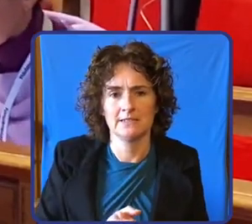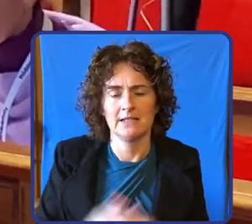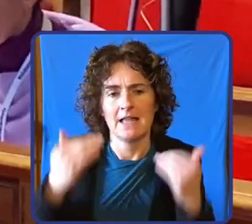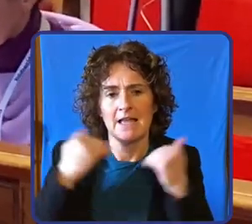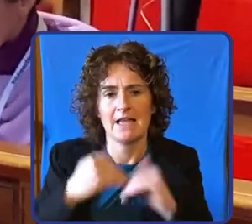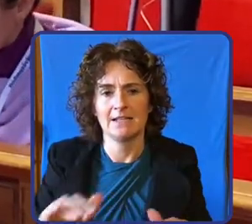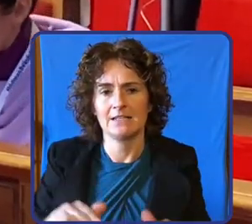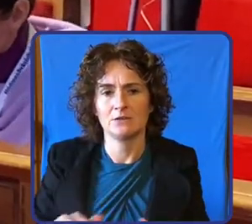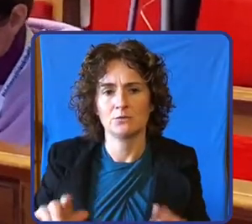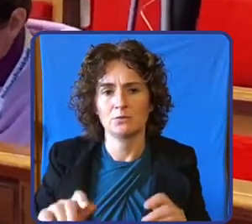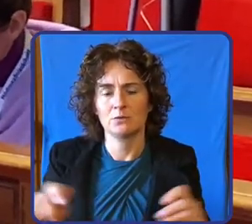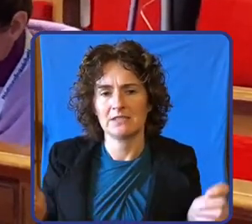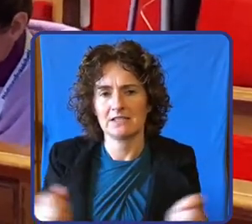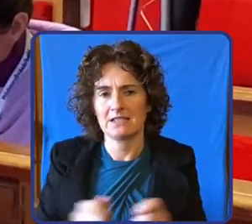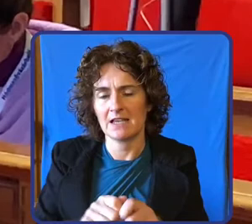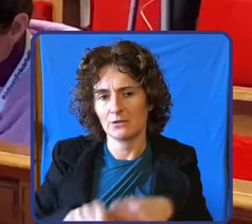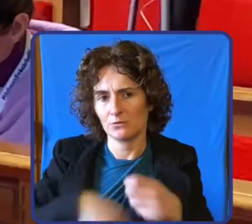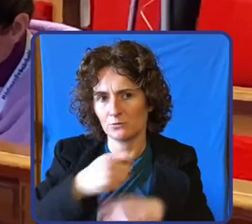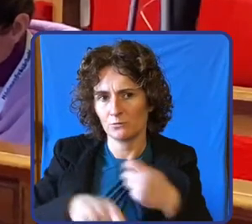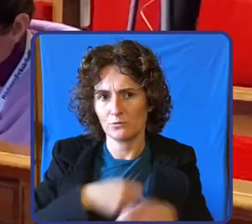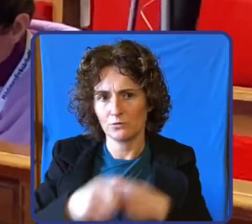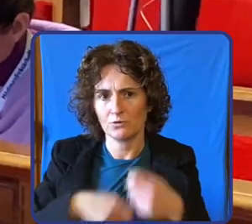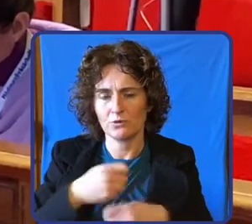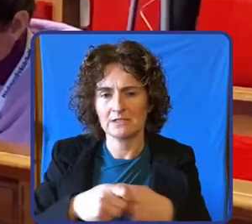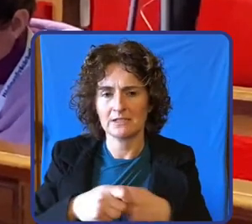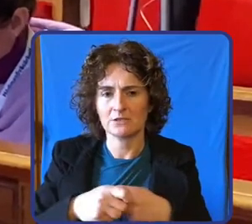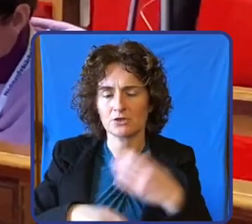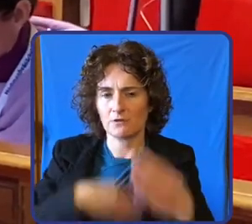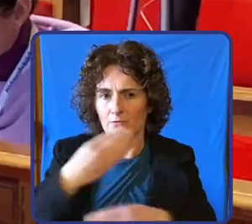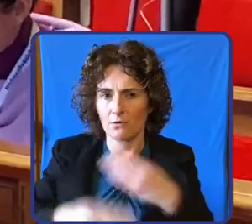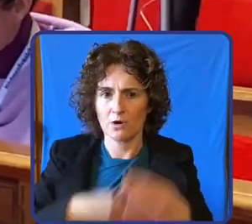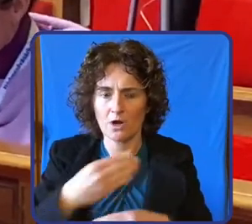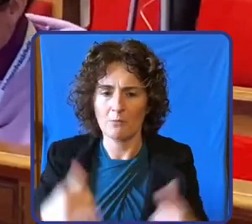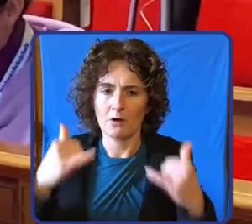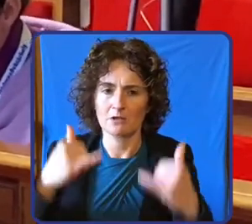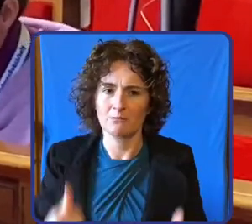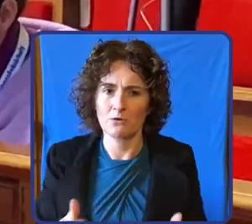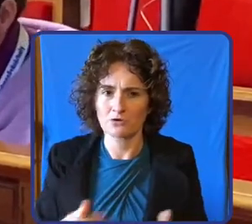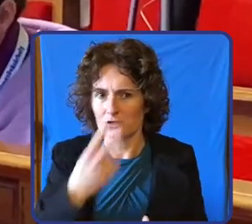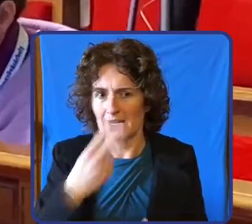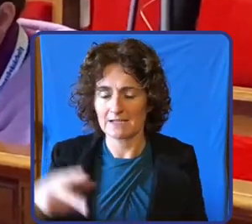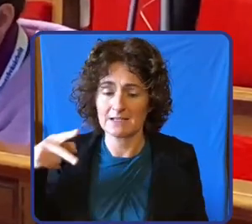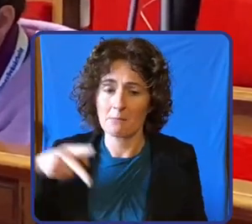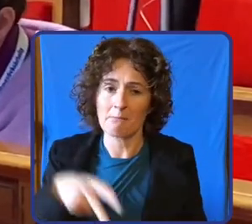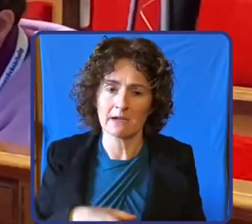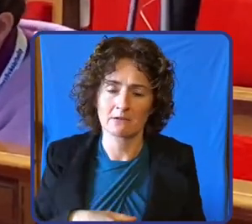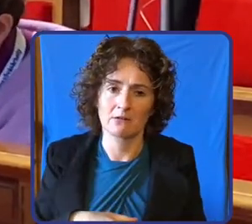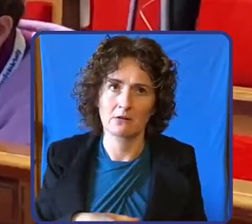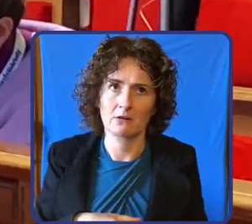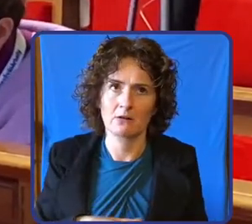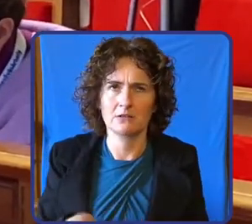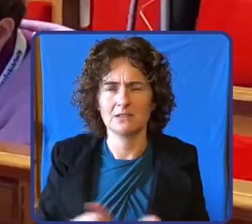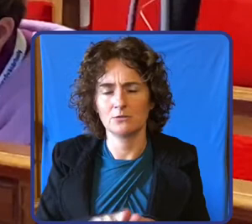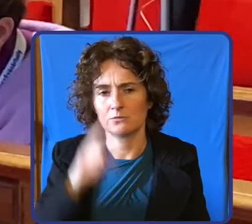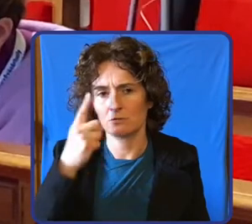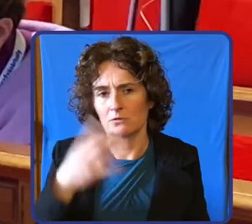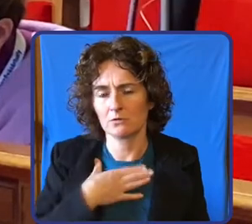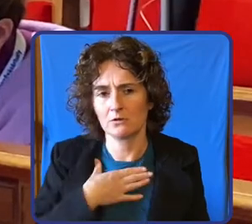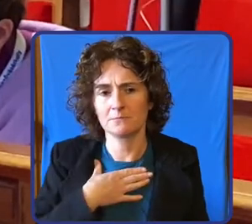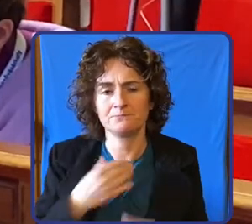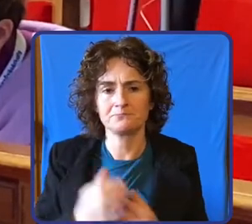elindult egy együttműködési folyamat, ami megakadni látszik. És én azt gondolom,